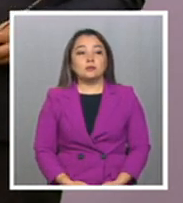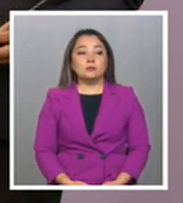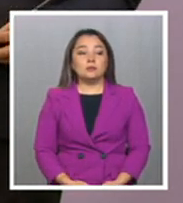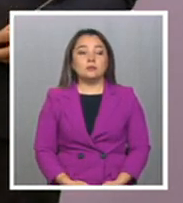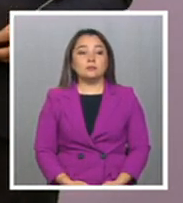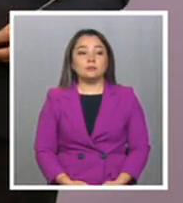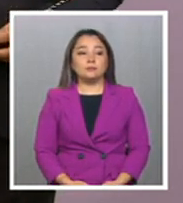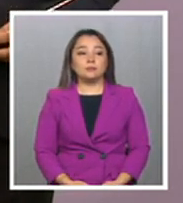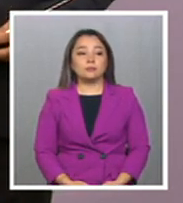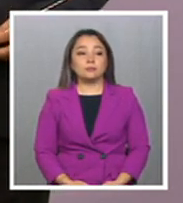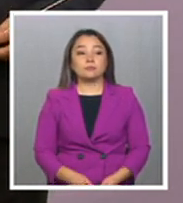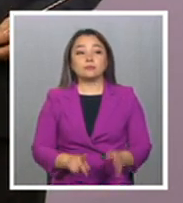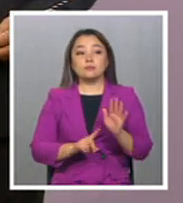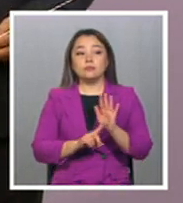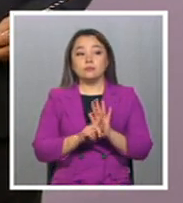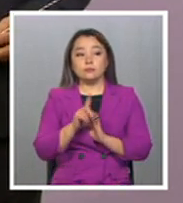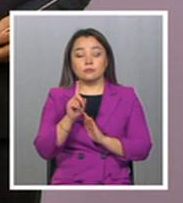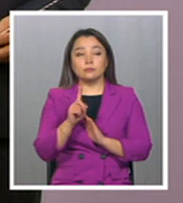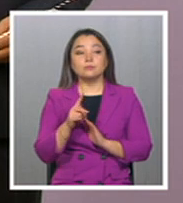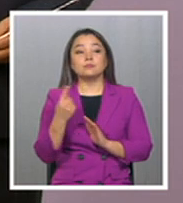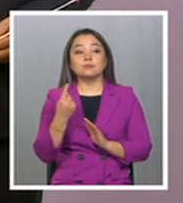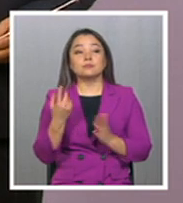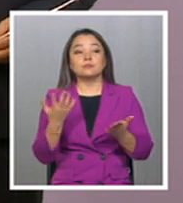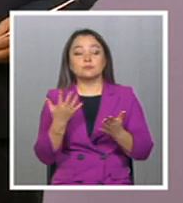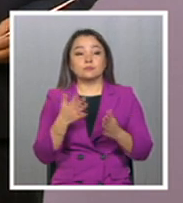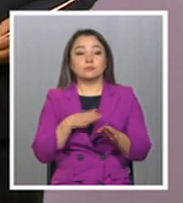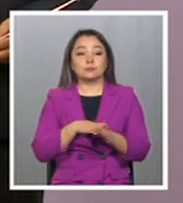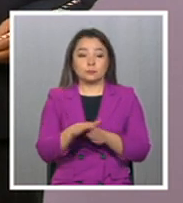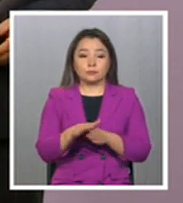Балалар, алдымен қай амал орындалады?